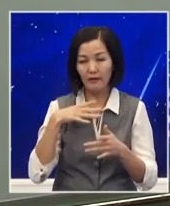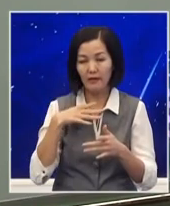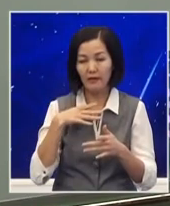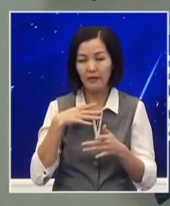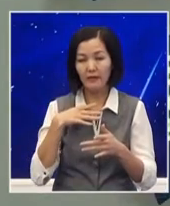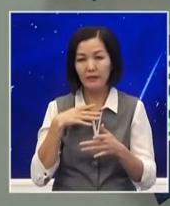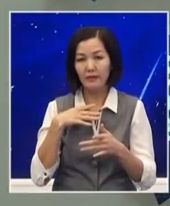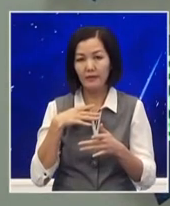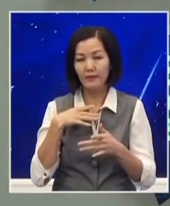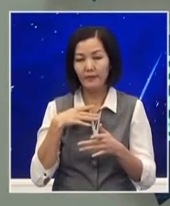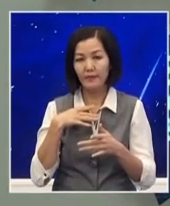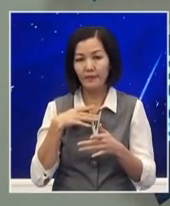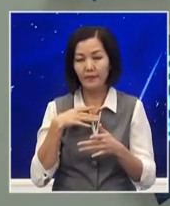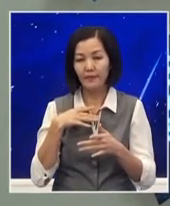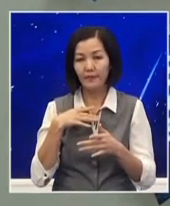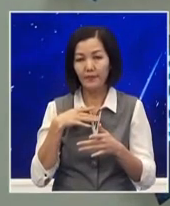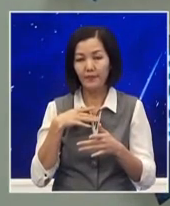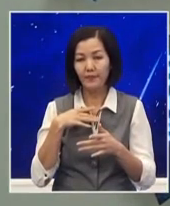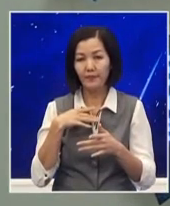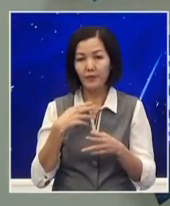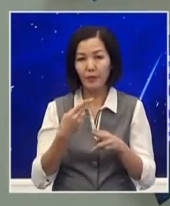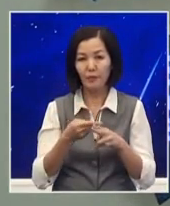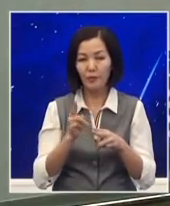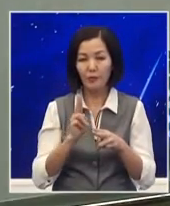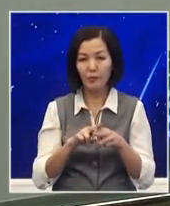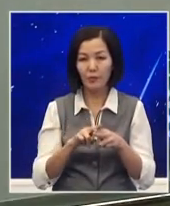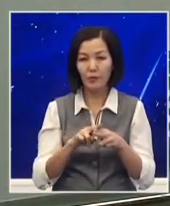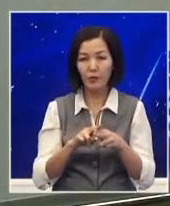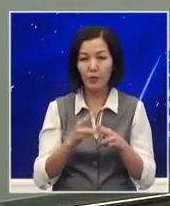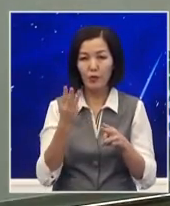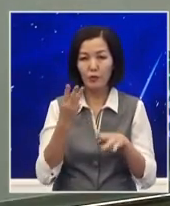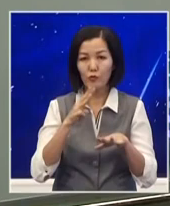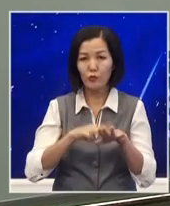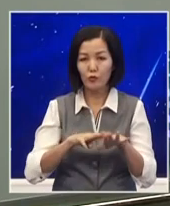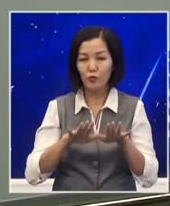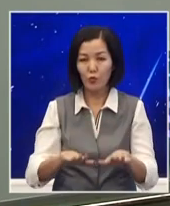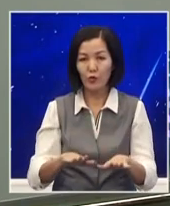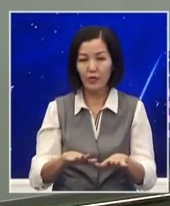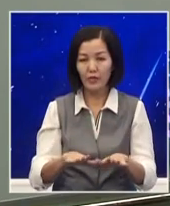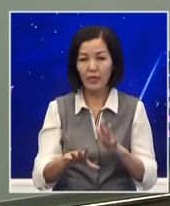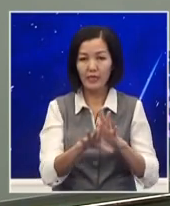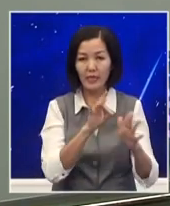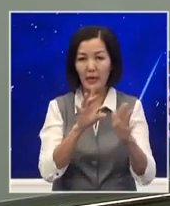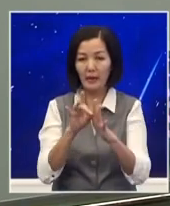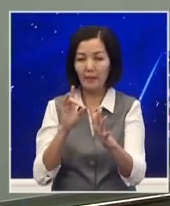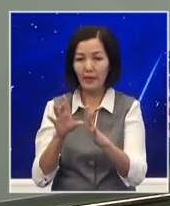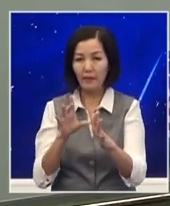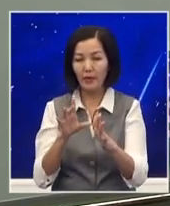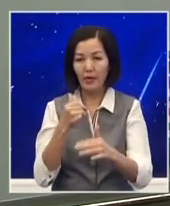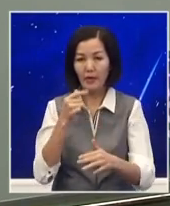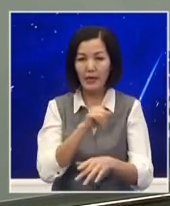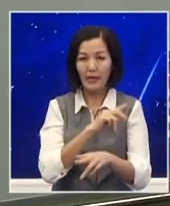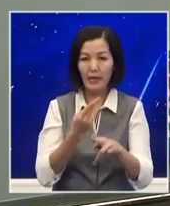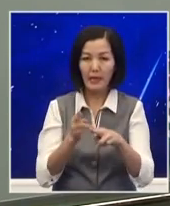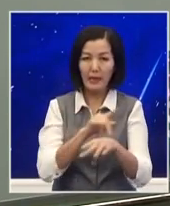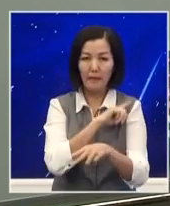жаңағы жеткізе білді. Бұл жерде бізде үш орынды біз сараптап, конкурстан жаңағы